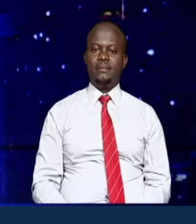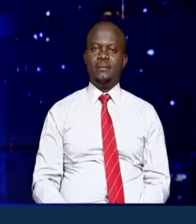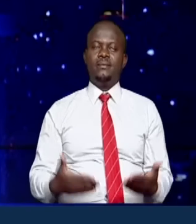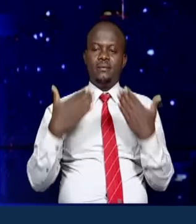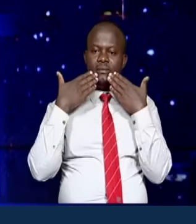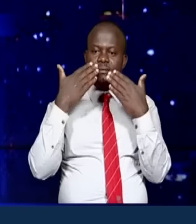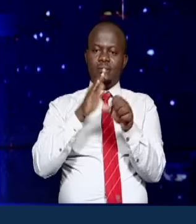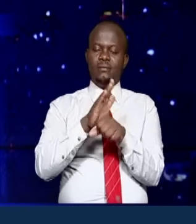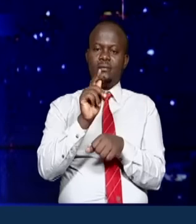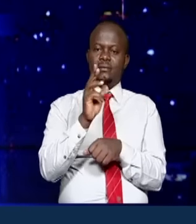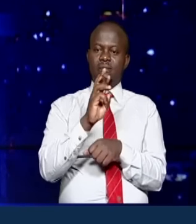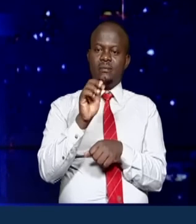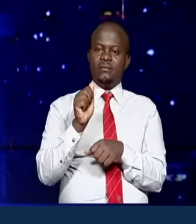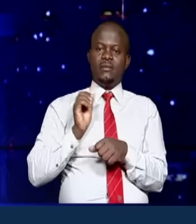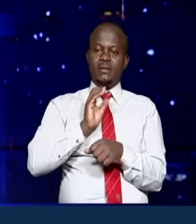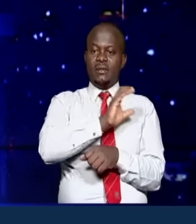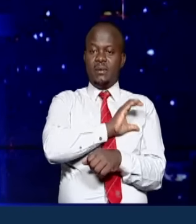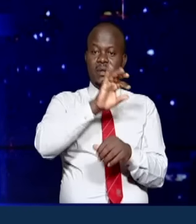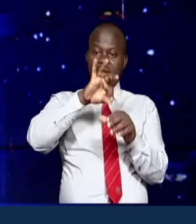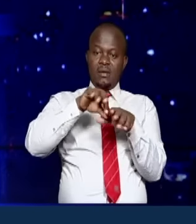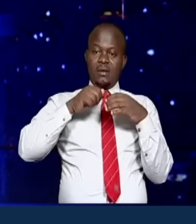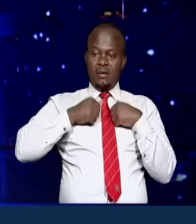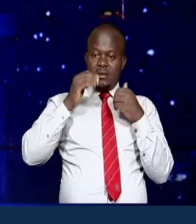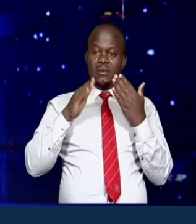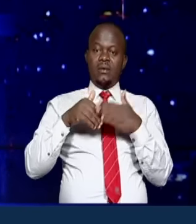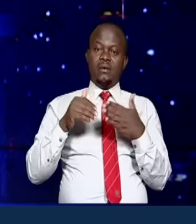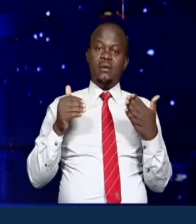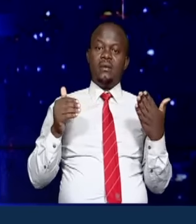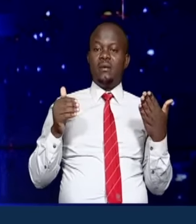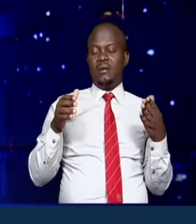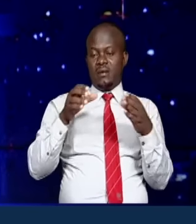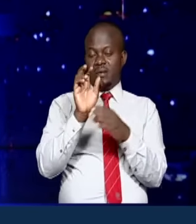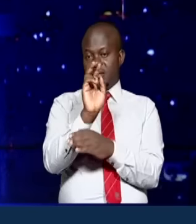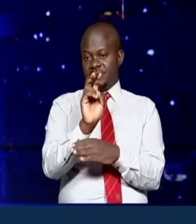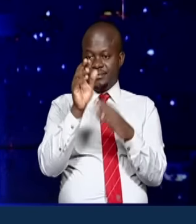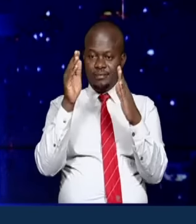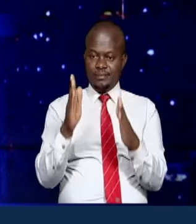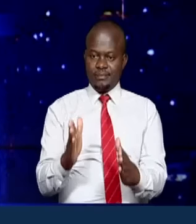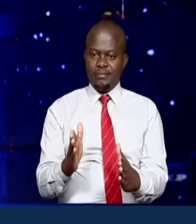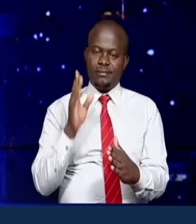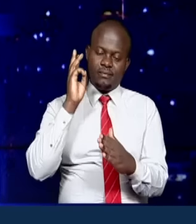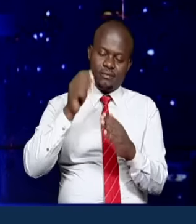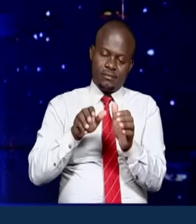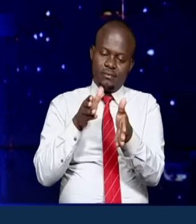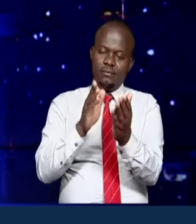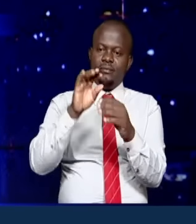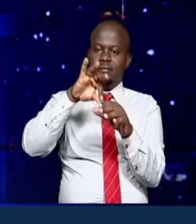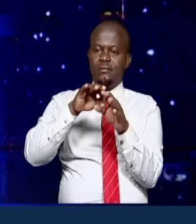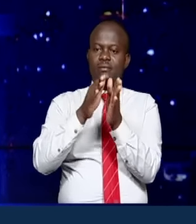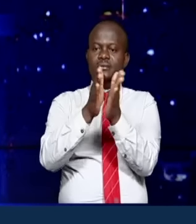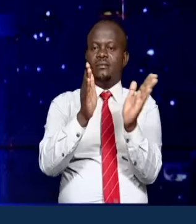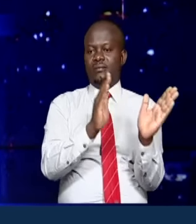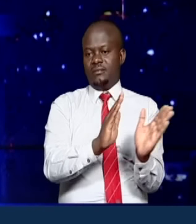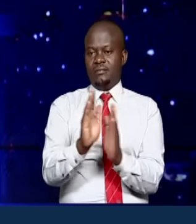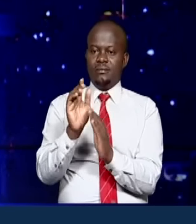Urakoze cyane Kwizera John Patrick. Naho komisiyo y'amatora mu Rwanda yo yahuye n'indorerezi zizakurikirana amatora rusange ateganyijwe